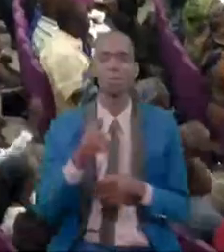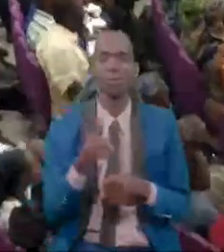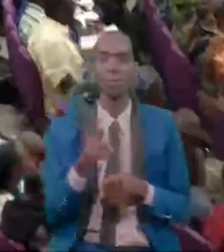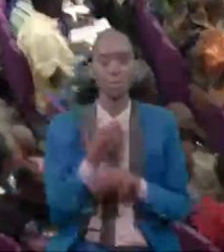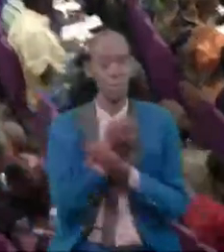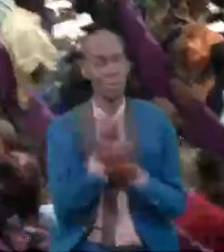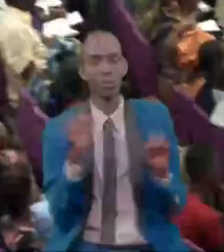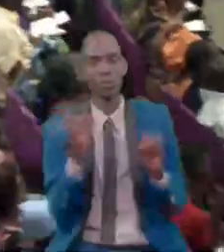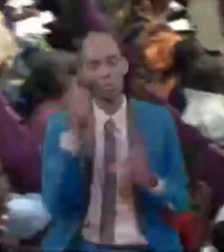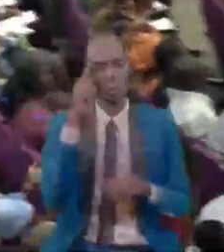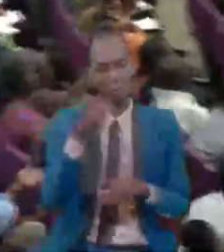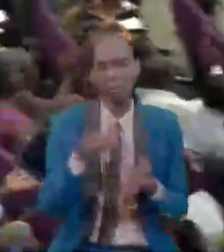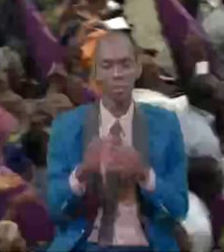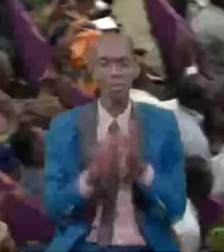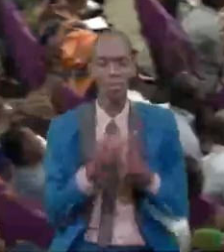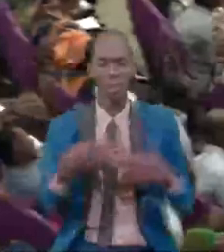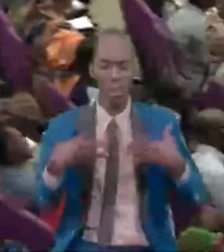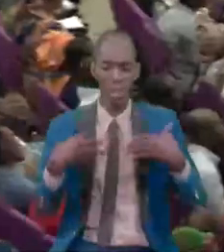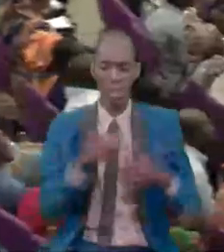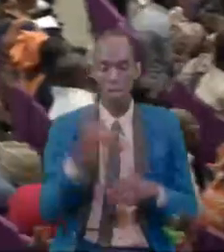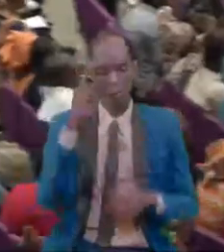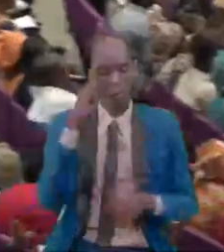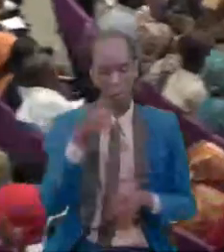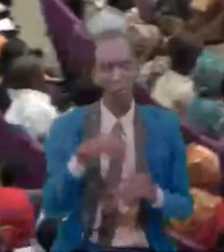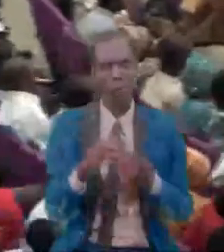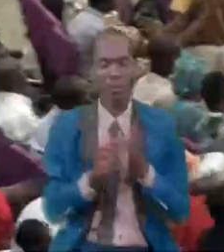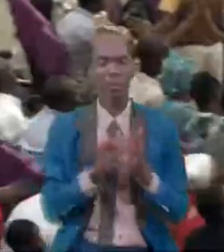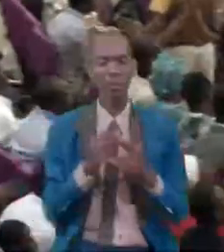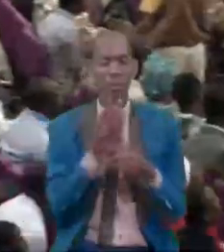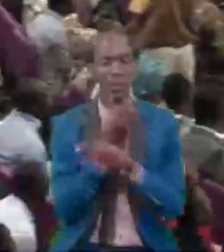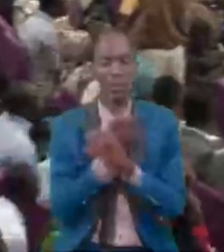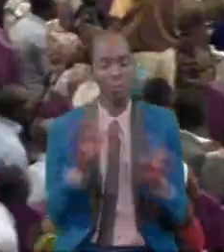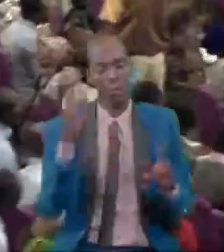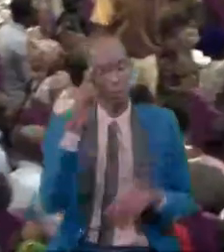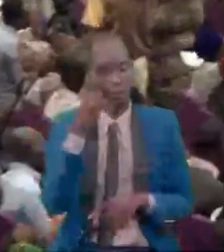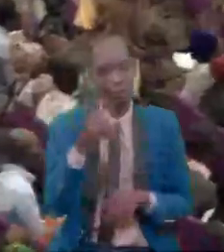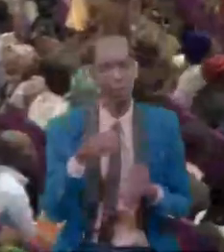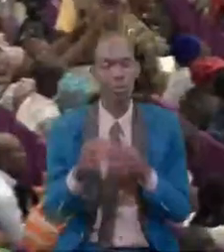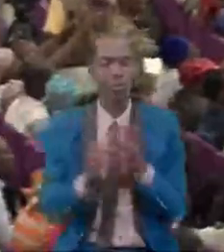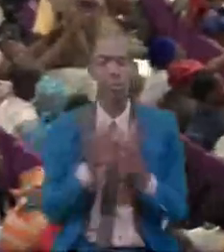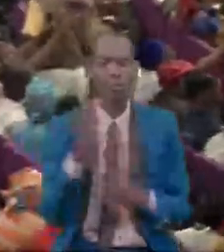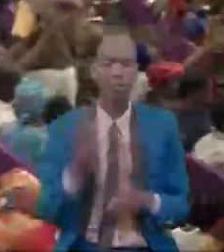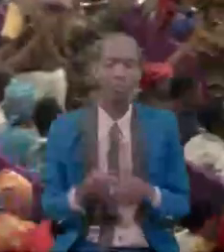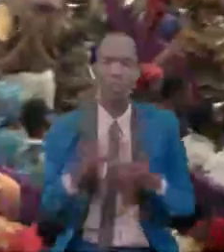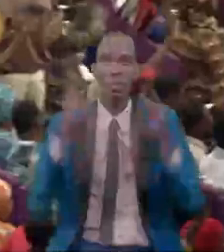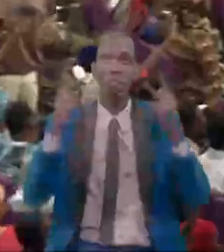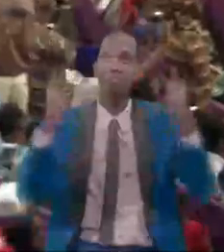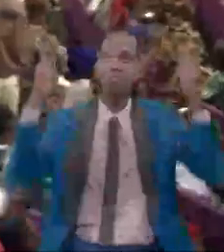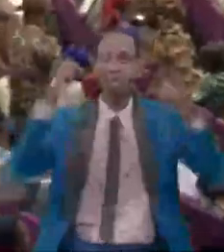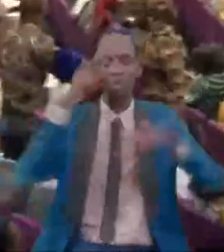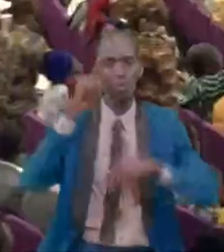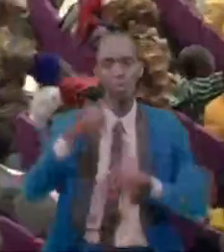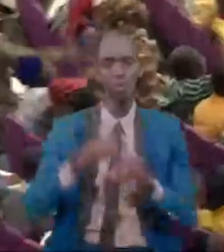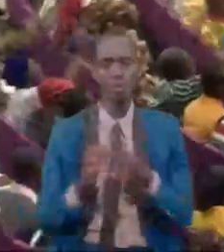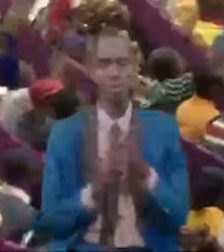Le salut, la guérison, la délivrance, la prospérité, les